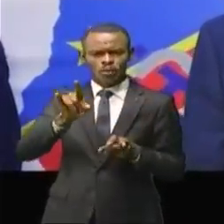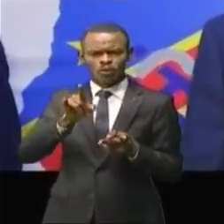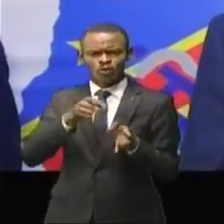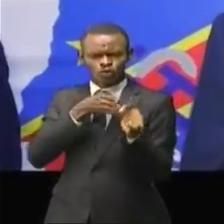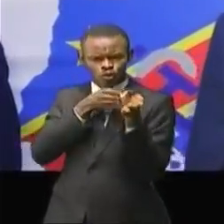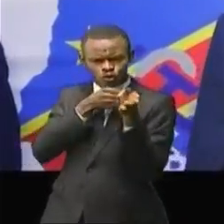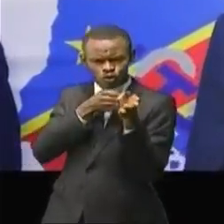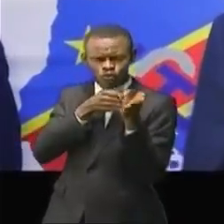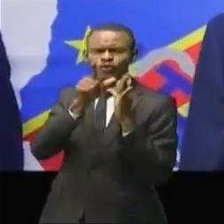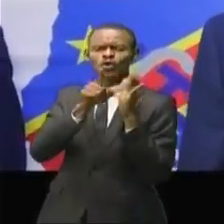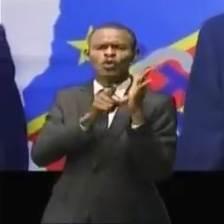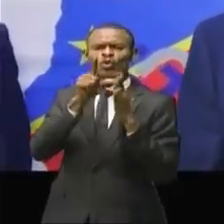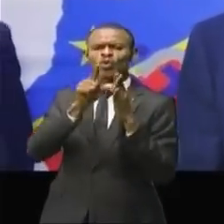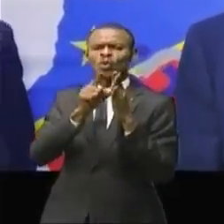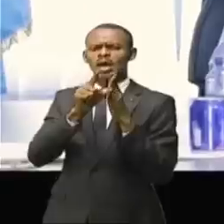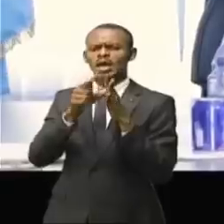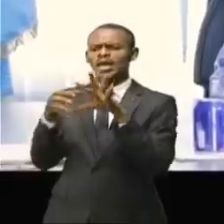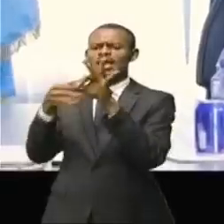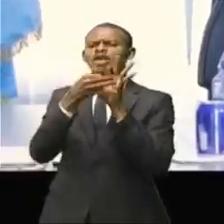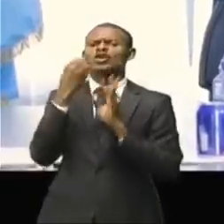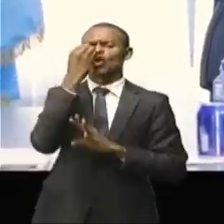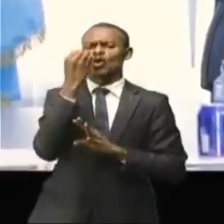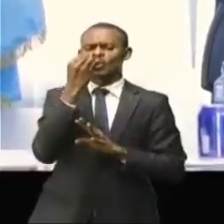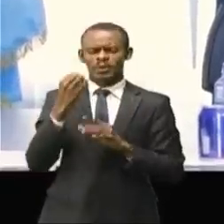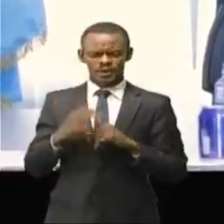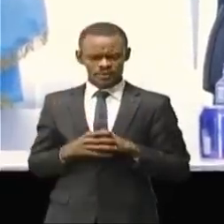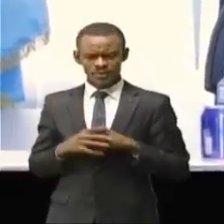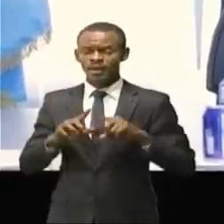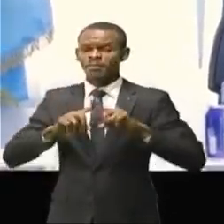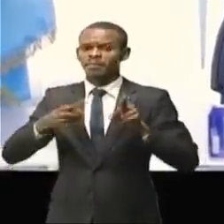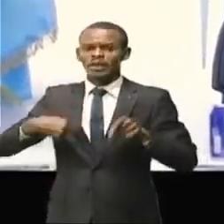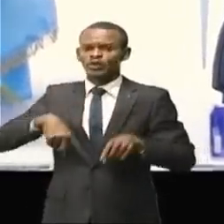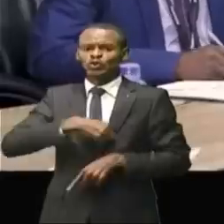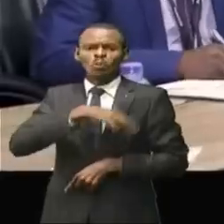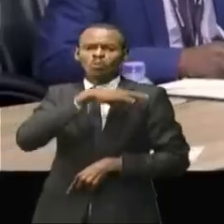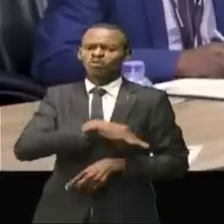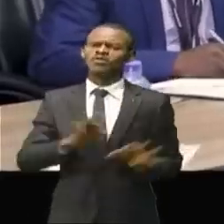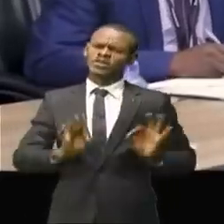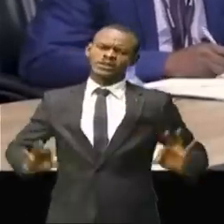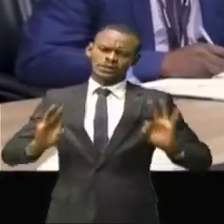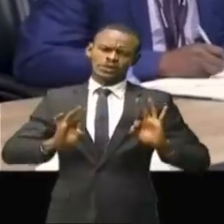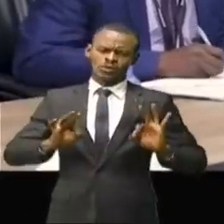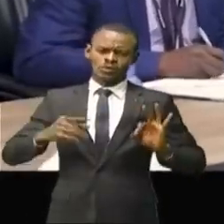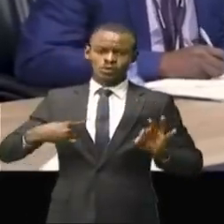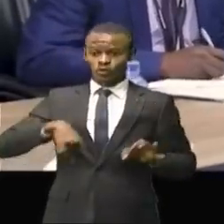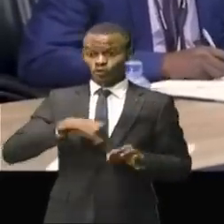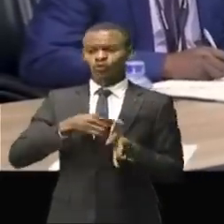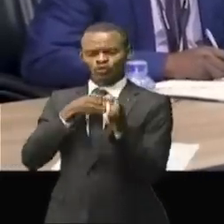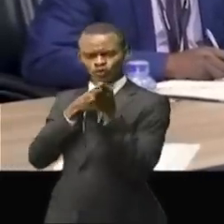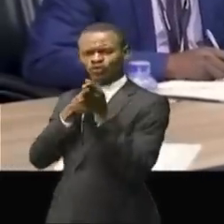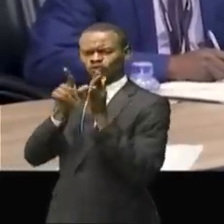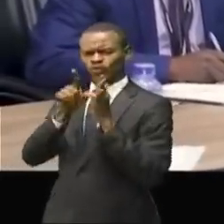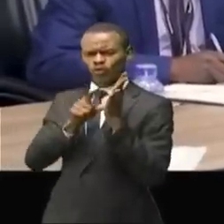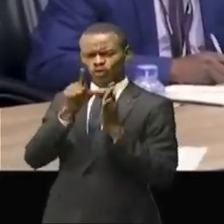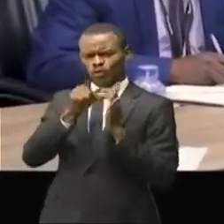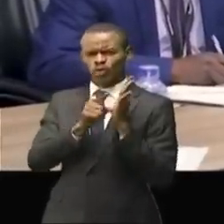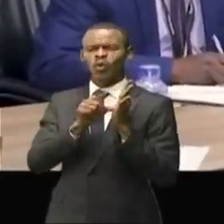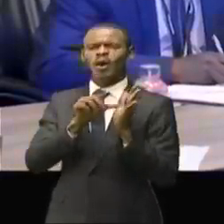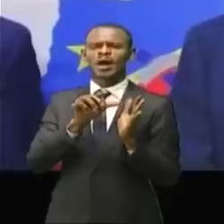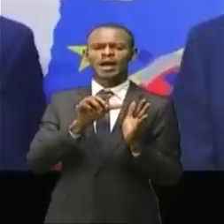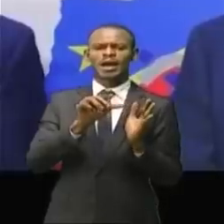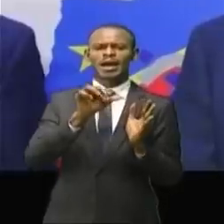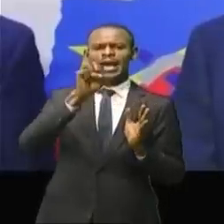États-Unis démontre réellement que c'est de la sous-traitance et nous sommes régis par le sgha